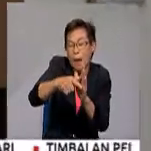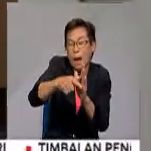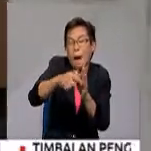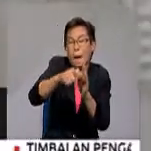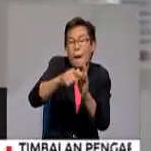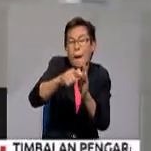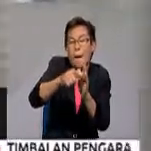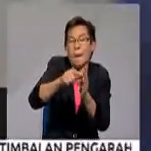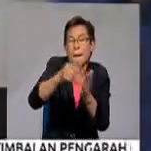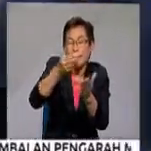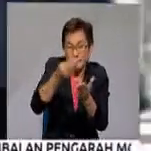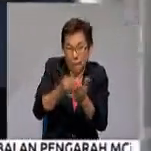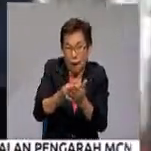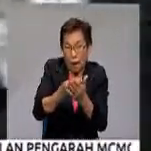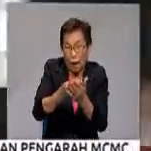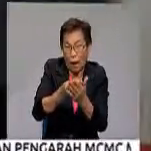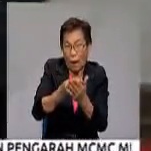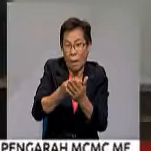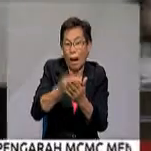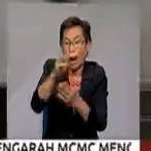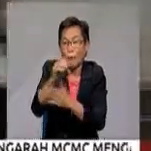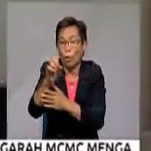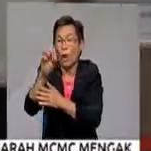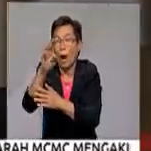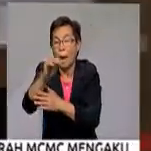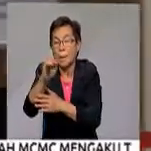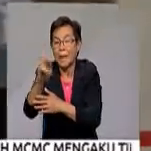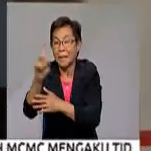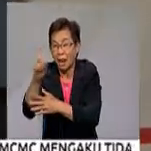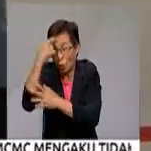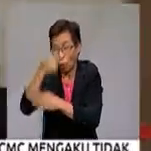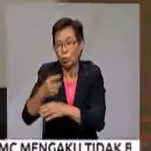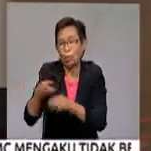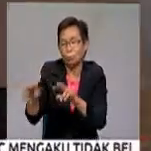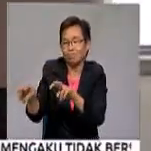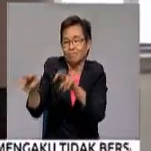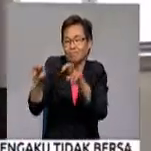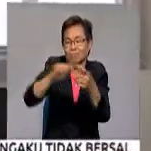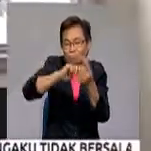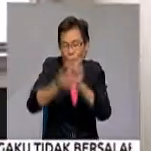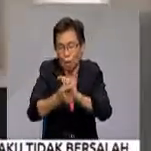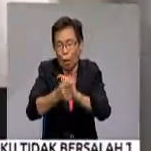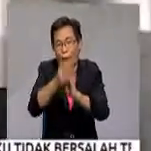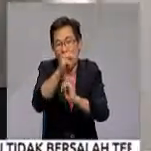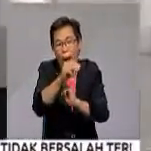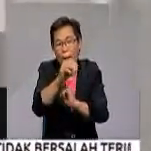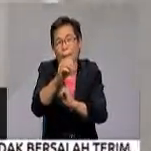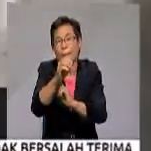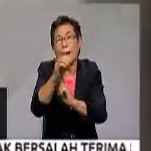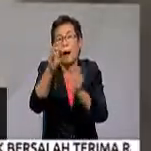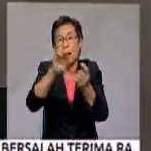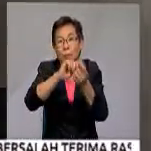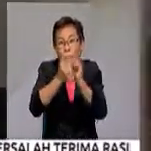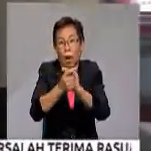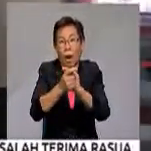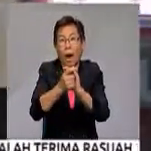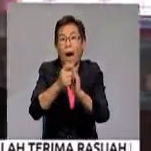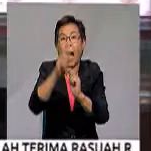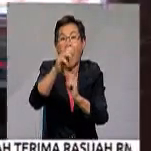Kewangan diperbadankan MKD untuk membolehkan pindaan ke atas Memorandum dan Artikel